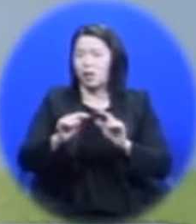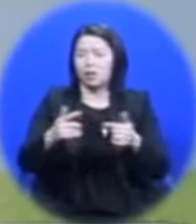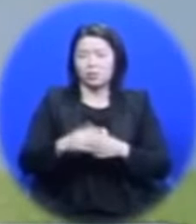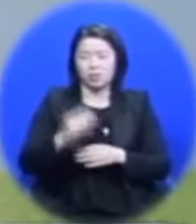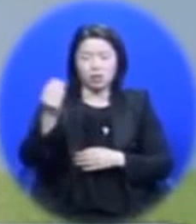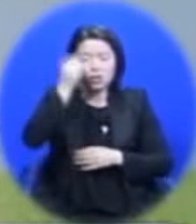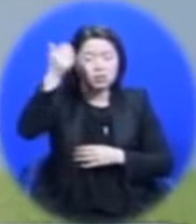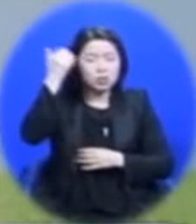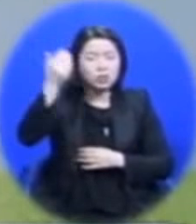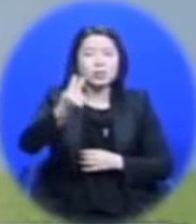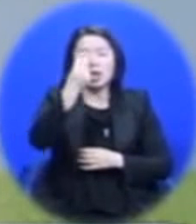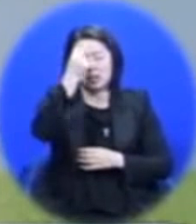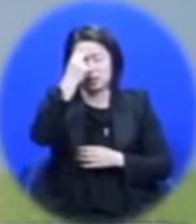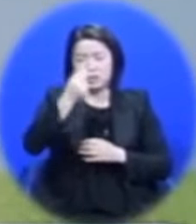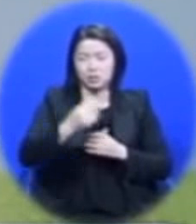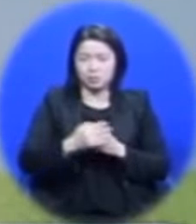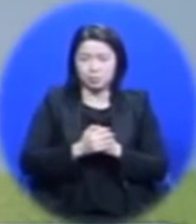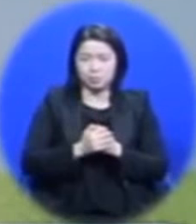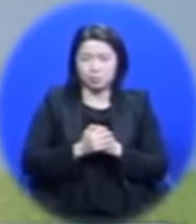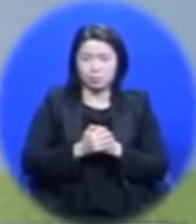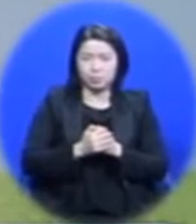성령의 근심이라고 하잖아요.